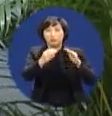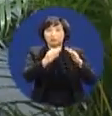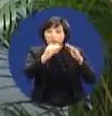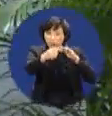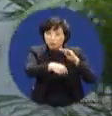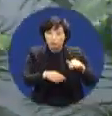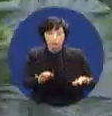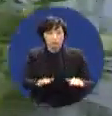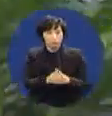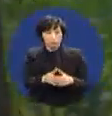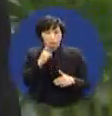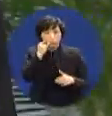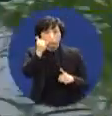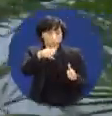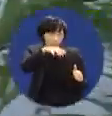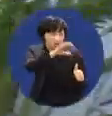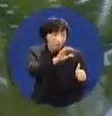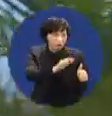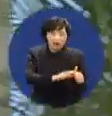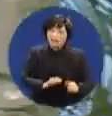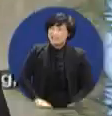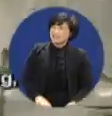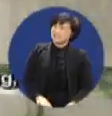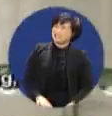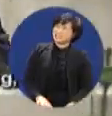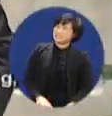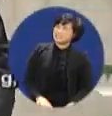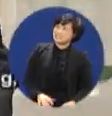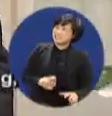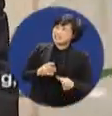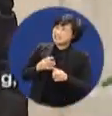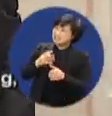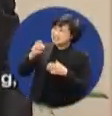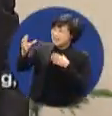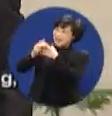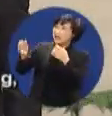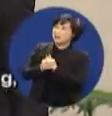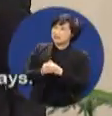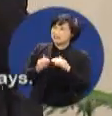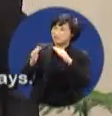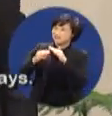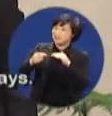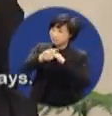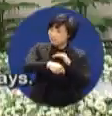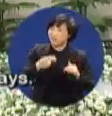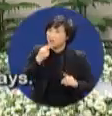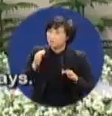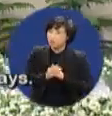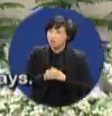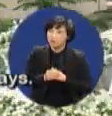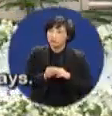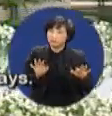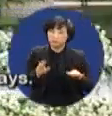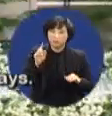하면 막 대들고 나 이제 있는 거지 그래서 안 들어와. 사흘 있다 들어와. 갈 데가 있다 들어와.